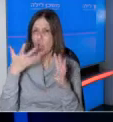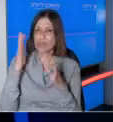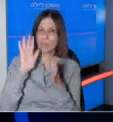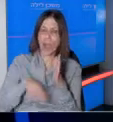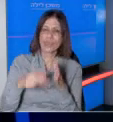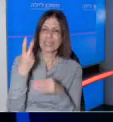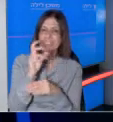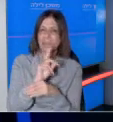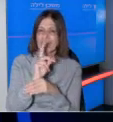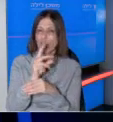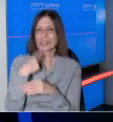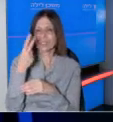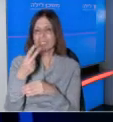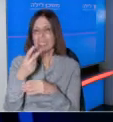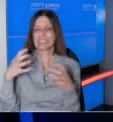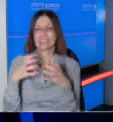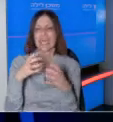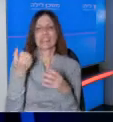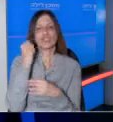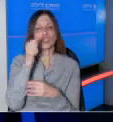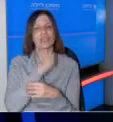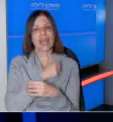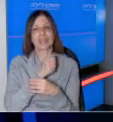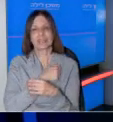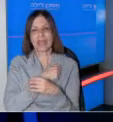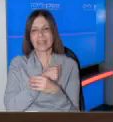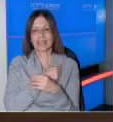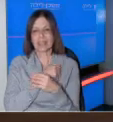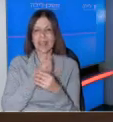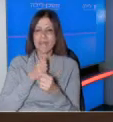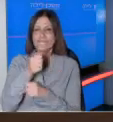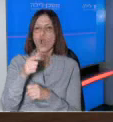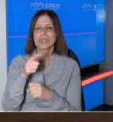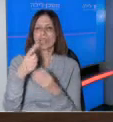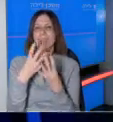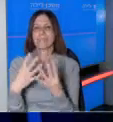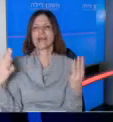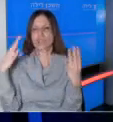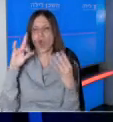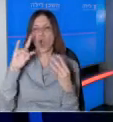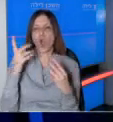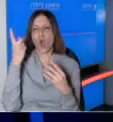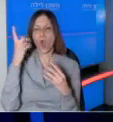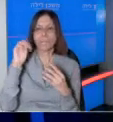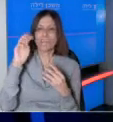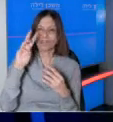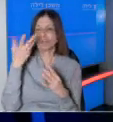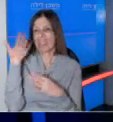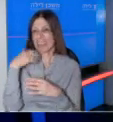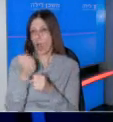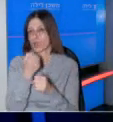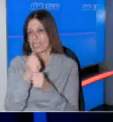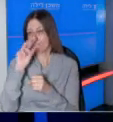פחות מ-20 דקות, תעלה סיעת הציונות הדתית לפרוץ את המצור על חומש. זאת אומרת, אם אתה היית עושה מילואים